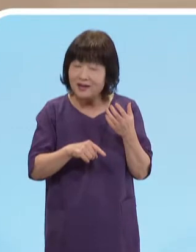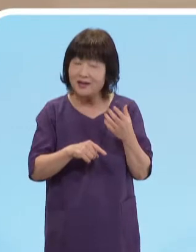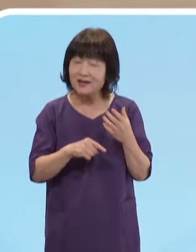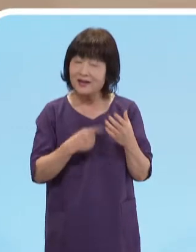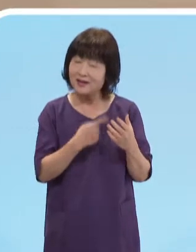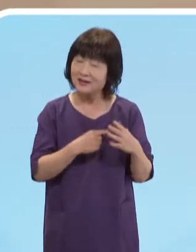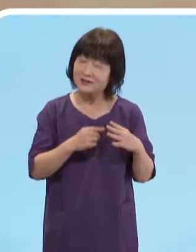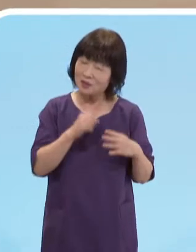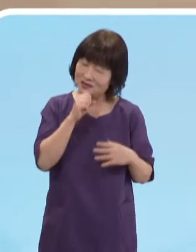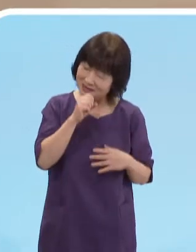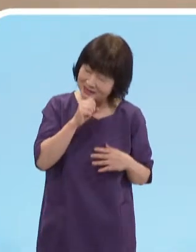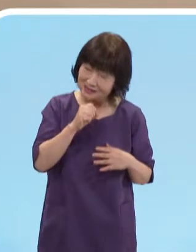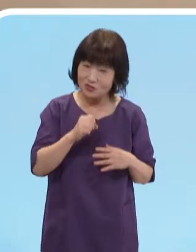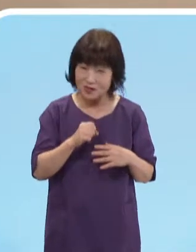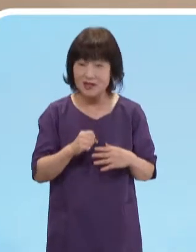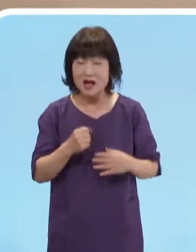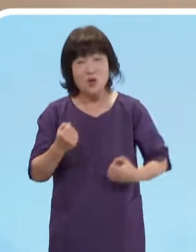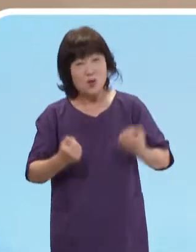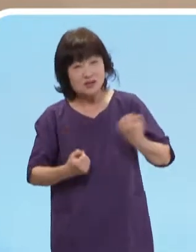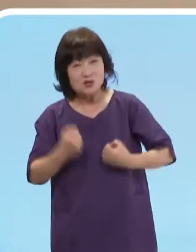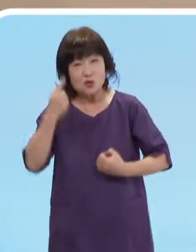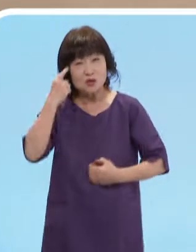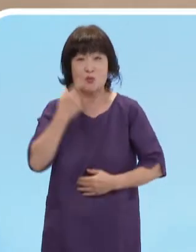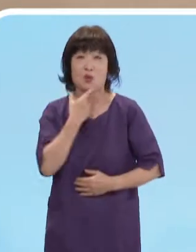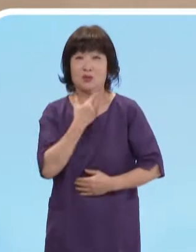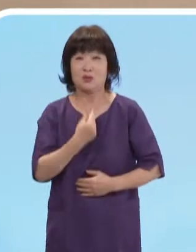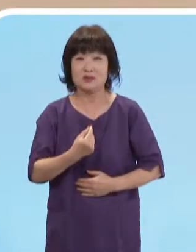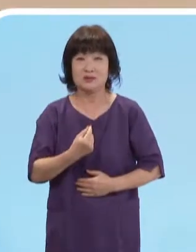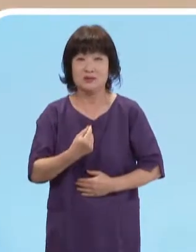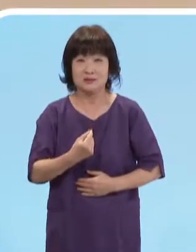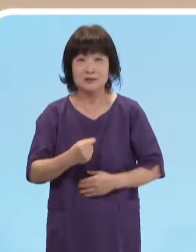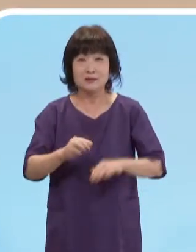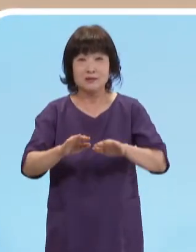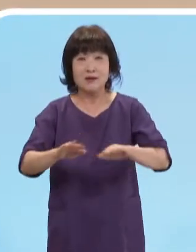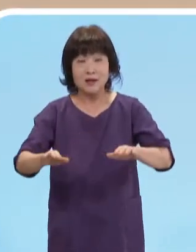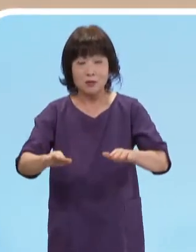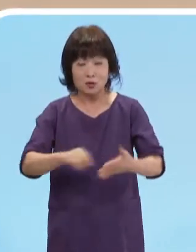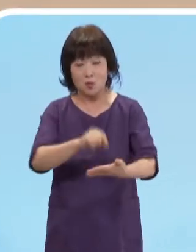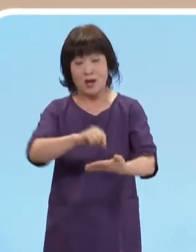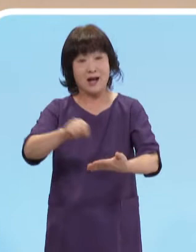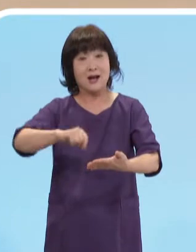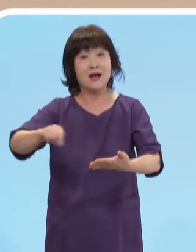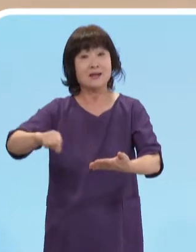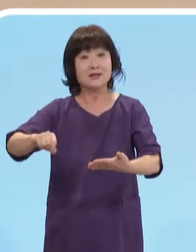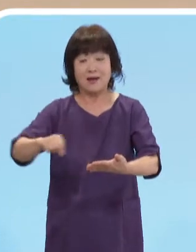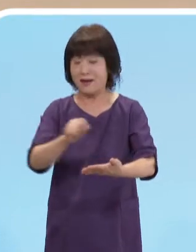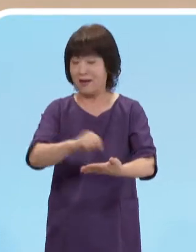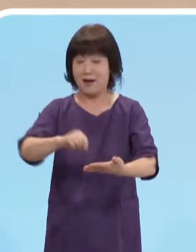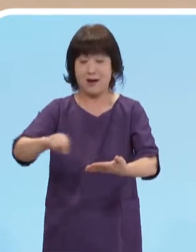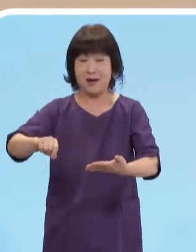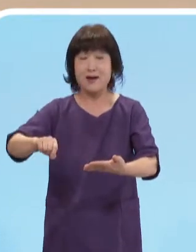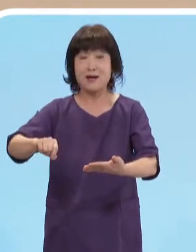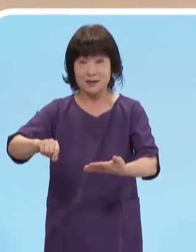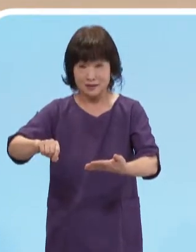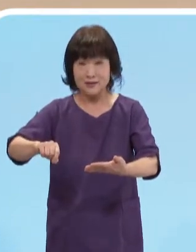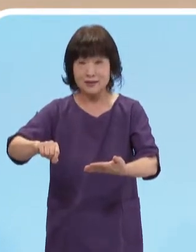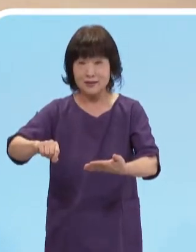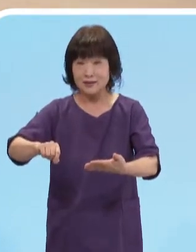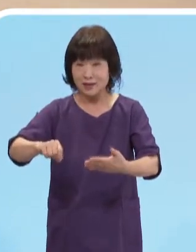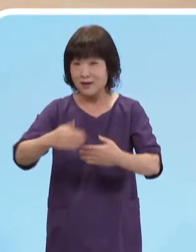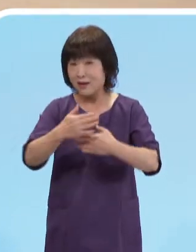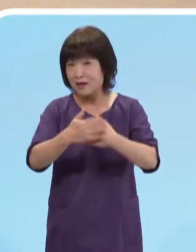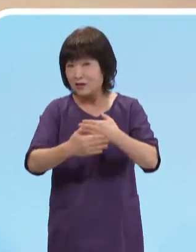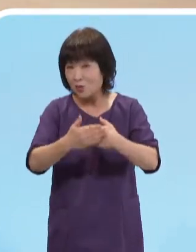と思ってくれるのが一番だと思うので、子どもの雰囲気のあるタッチですね、こう雑に塗られたもの